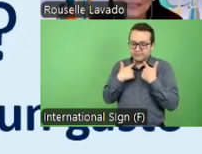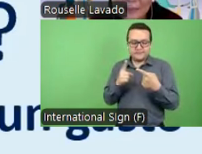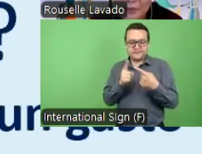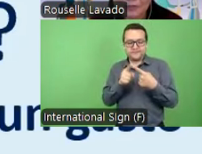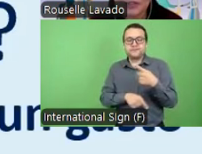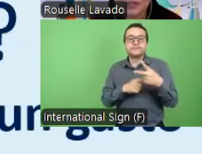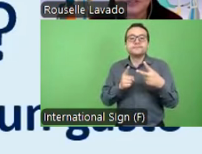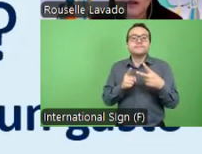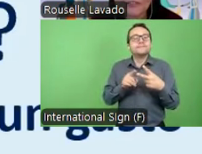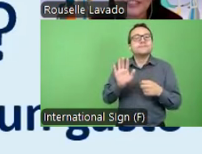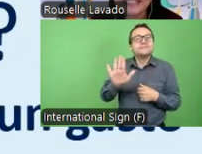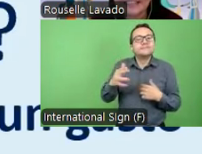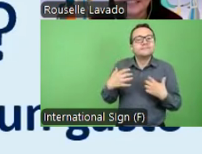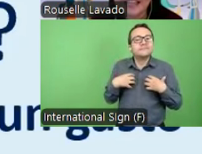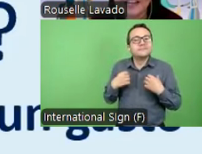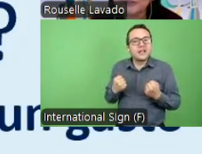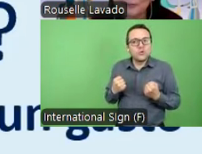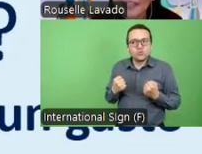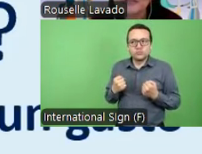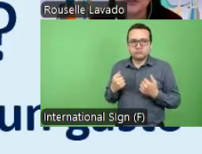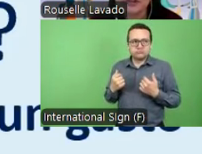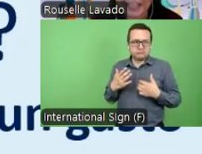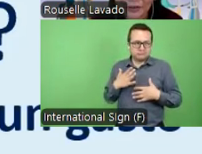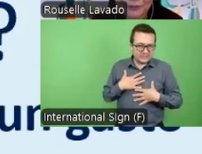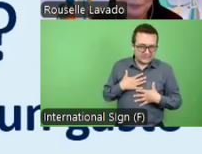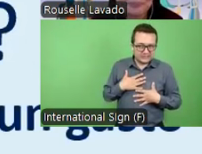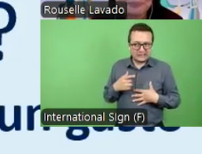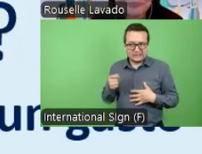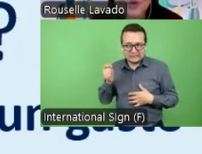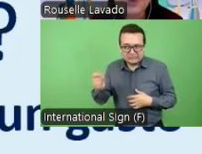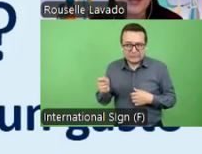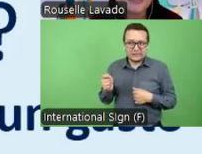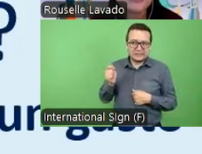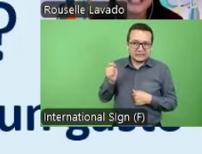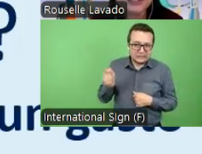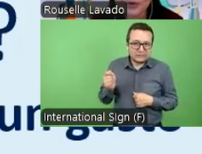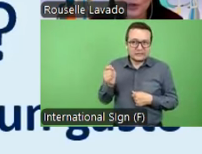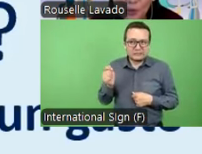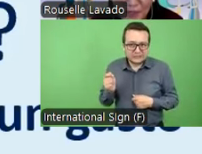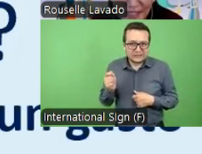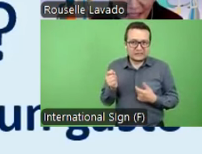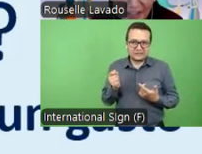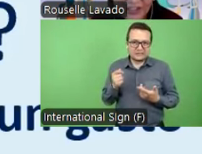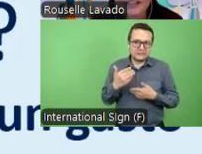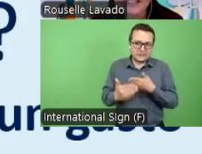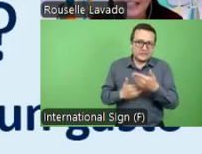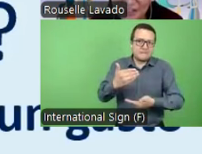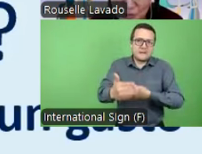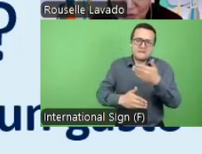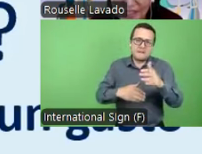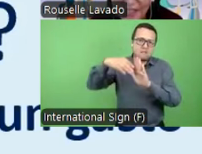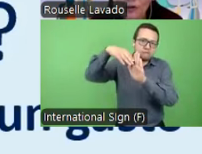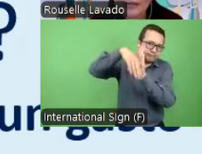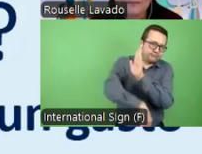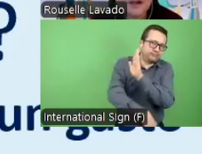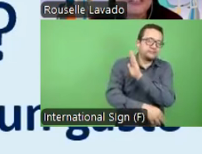où les personnes passent ou tombent au-delà du seuil de pauvreté après avoir payé des soins de santé.